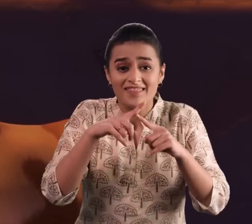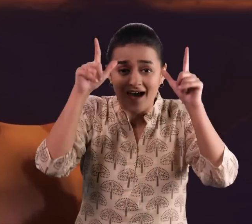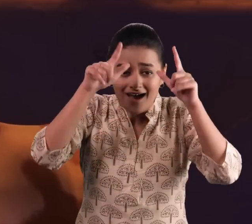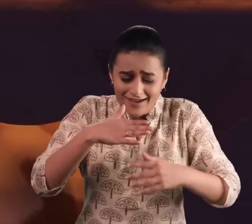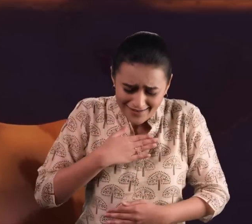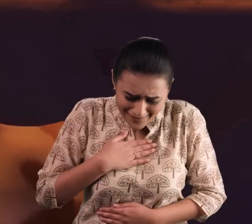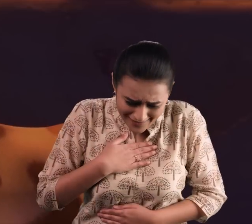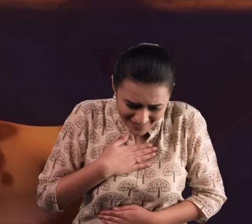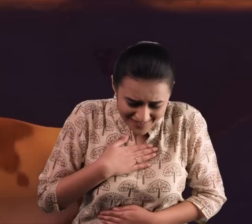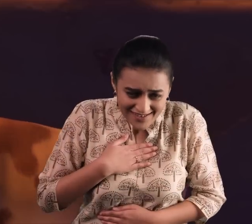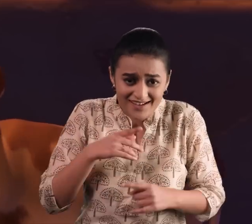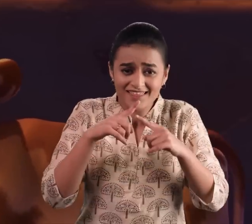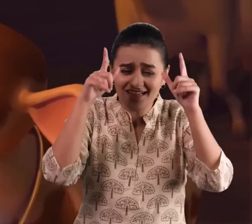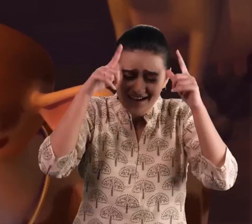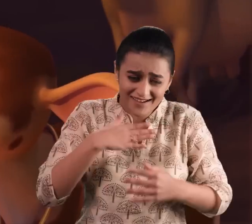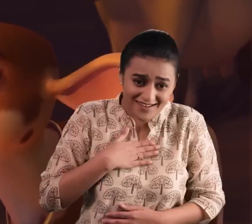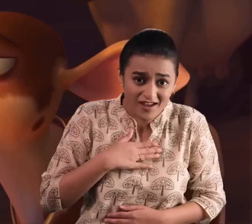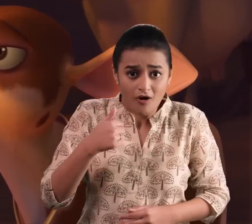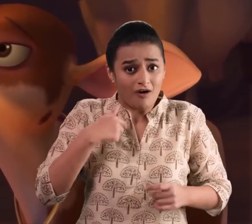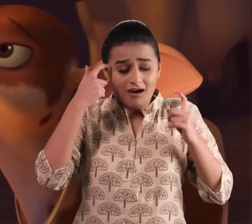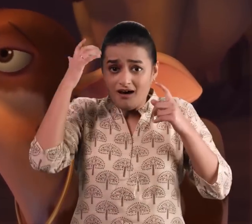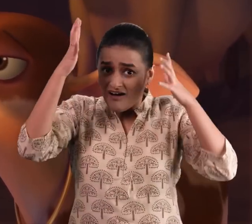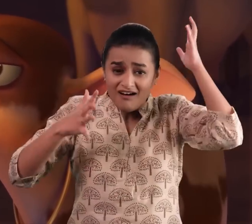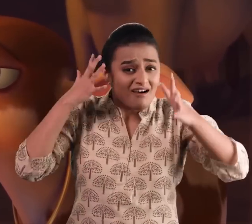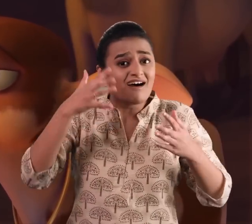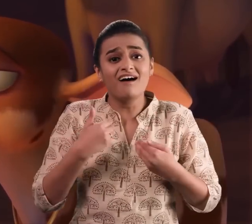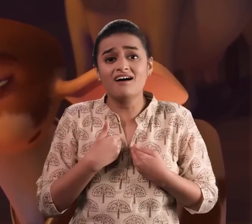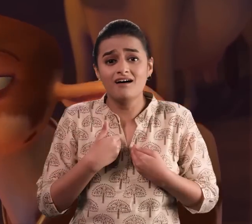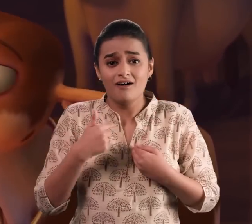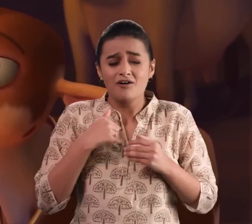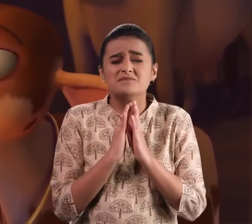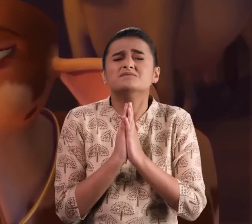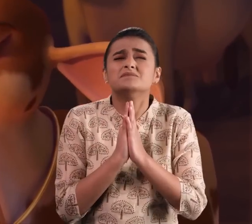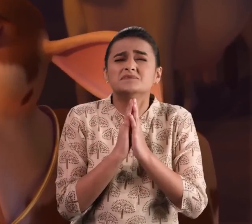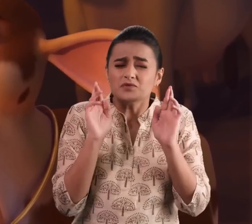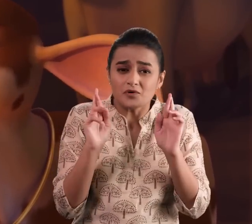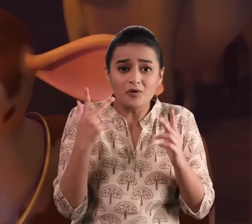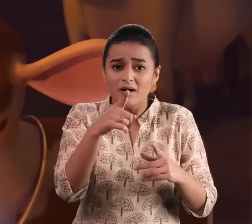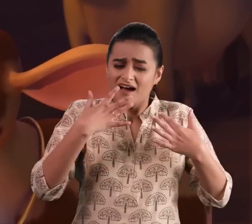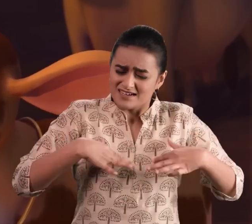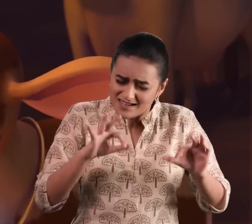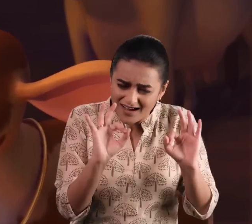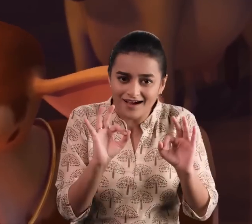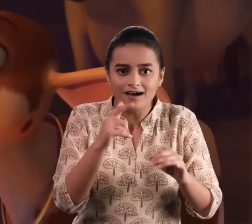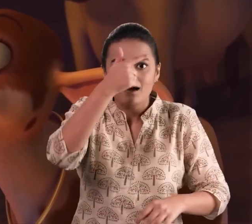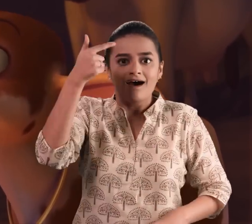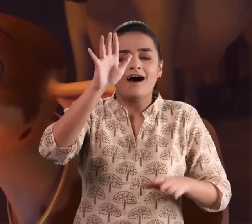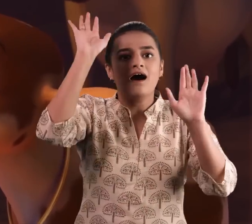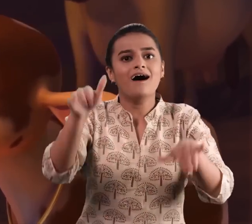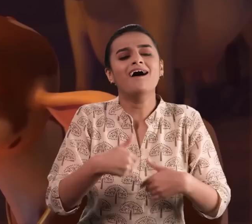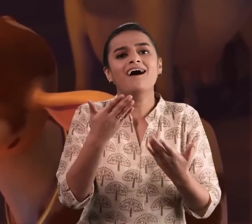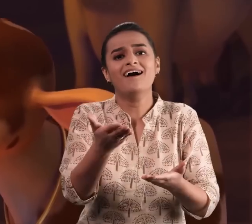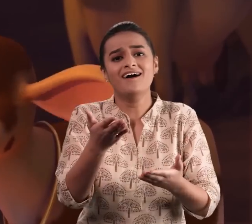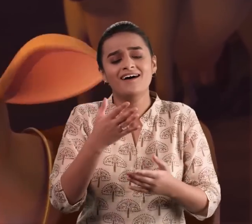तारा, तारा, मुझे तुम्हारी चिंता हो रही थी। मैं प्रार्थना भी कर रही थी कि तुम ठीक हो और तुम